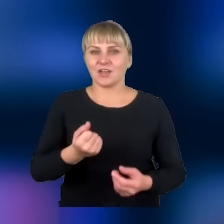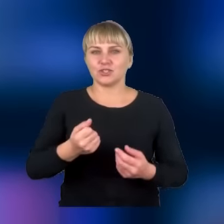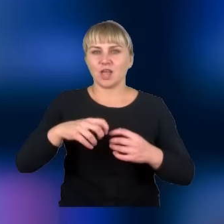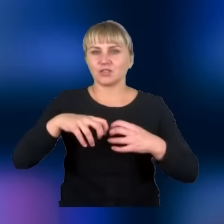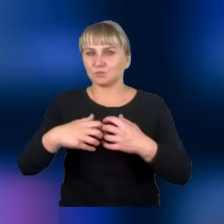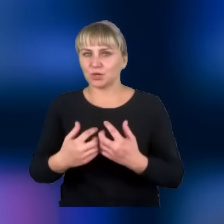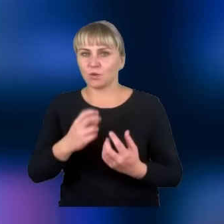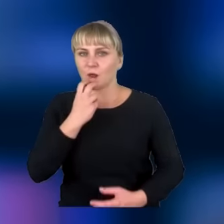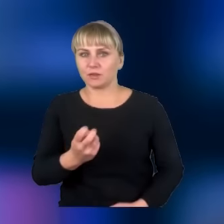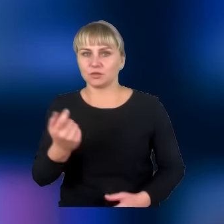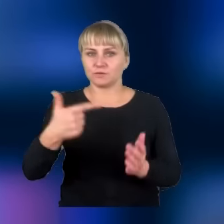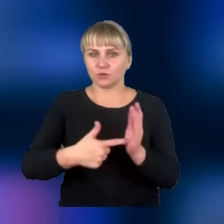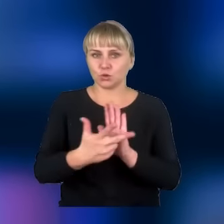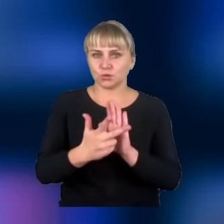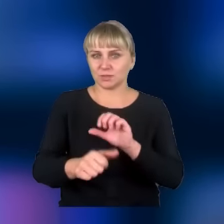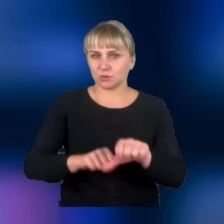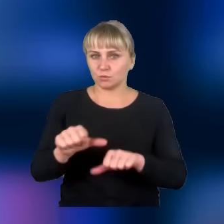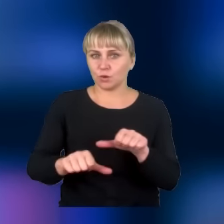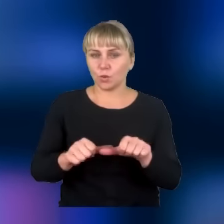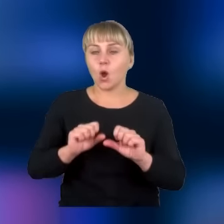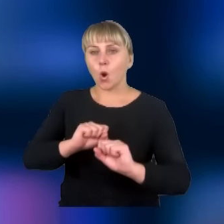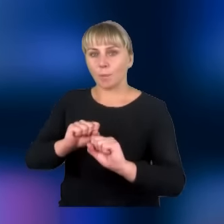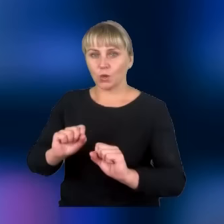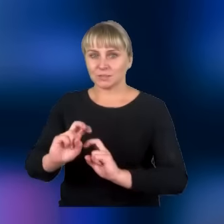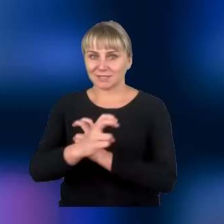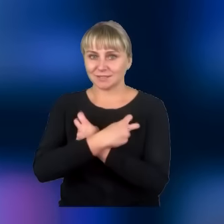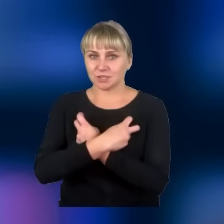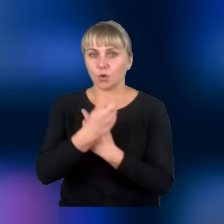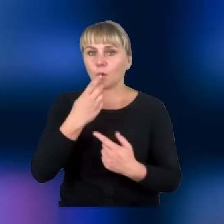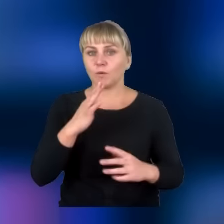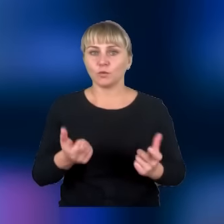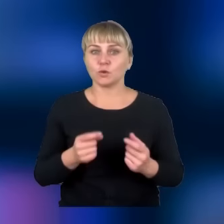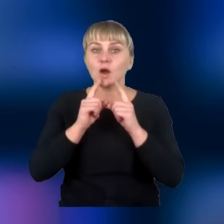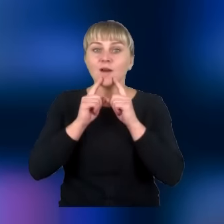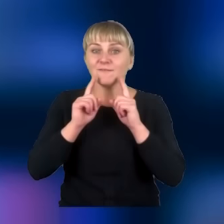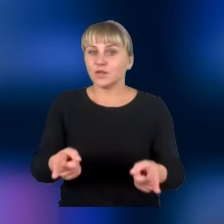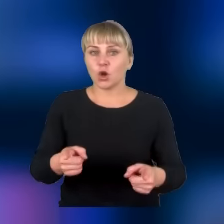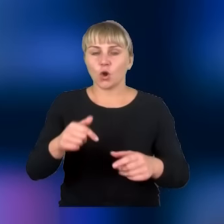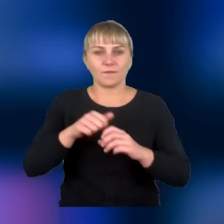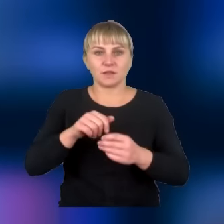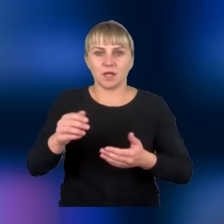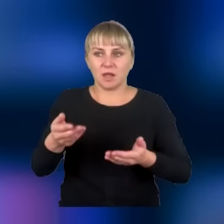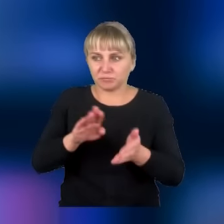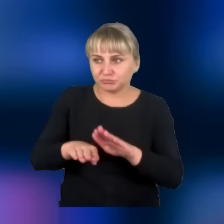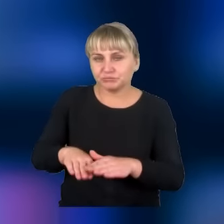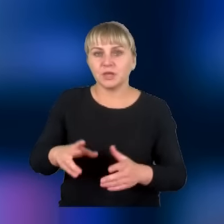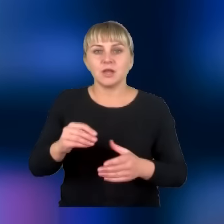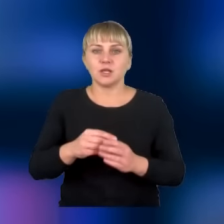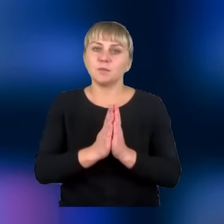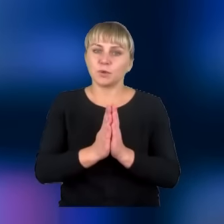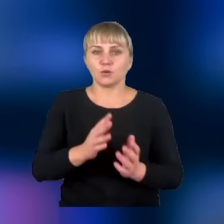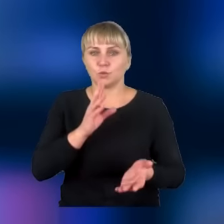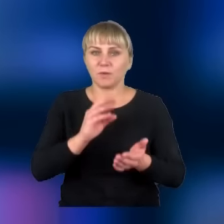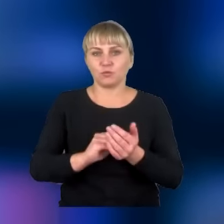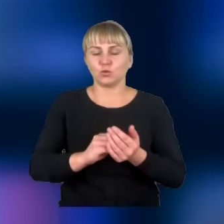w 2018 roku. Obrońca sędziego wskazywał dziś, że wyrok uległ zatarciu i postulował o powtórzenie przewodu